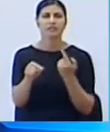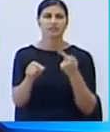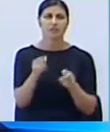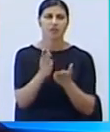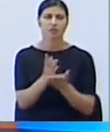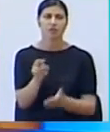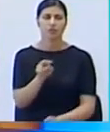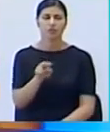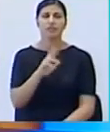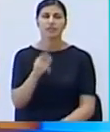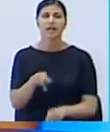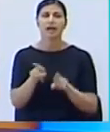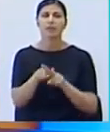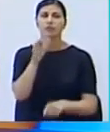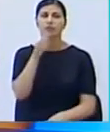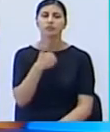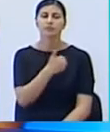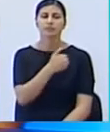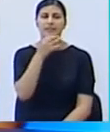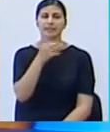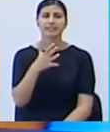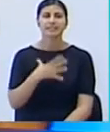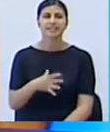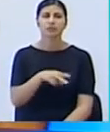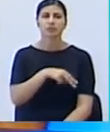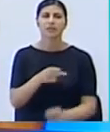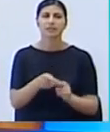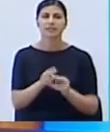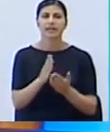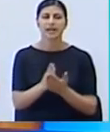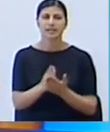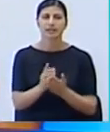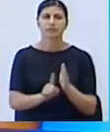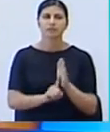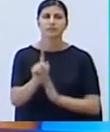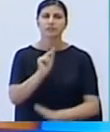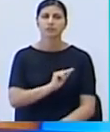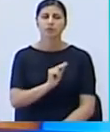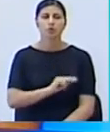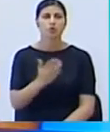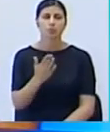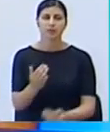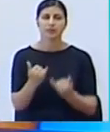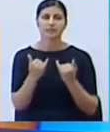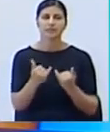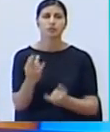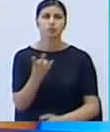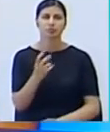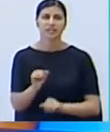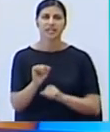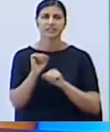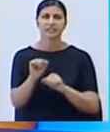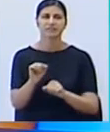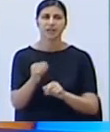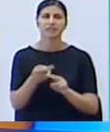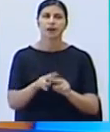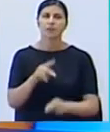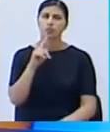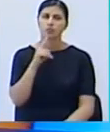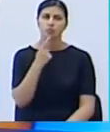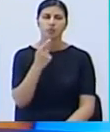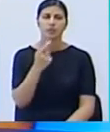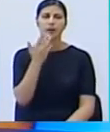შორის და ამავე დროს მინდა გითხრათ საქართველოს პარლამენტი ეს არის ის ორგანო რომელმაც დღეს უნდა დაიცვას ამ ურთულეს